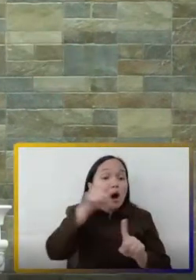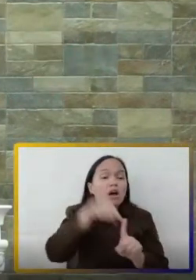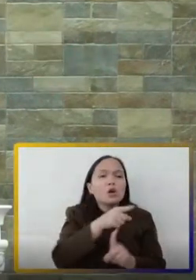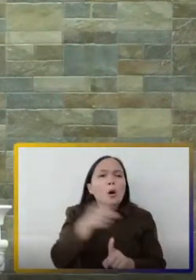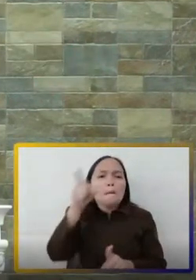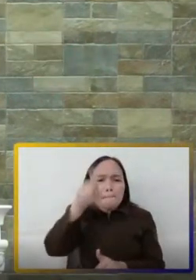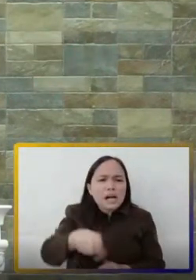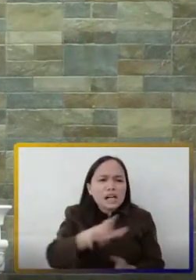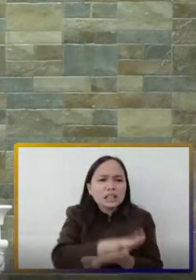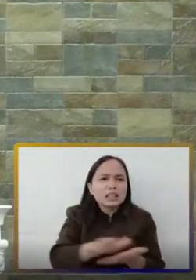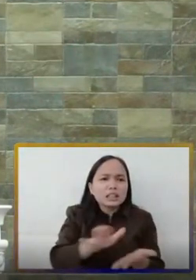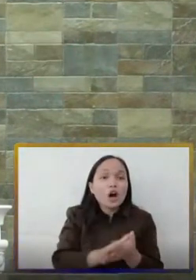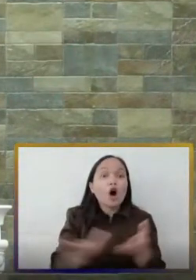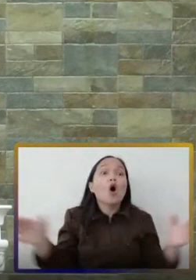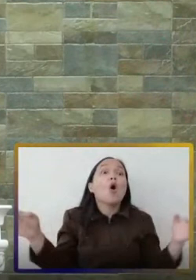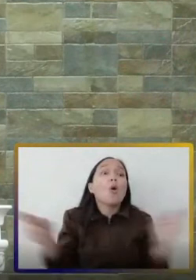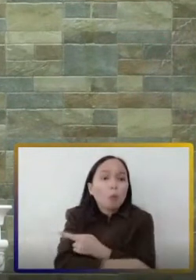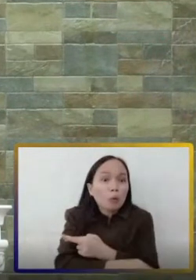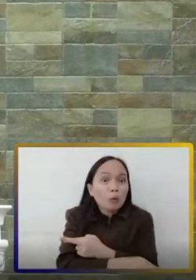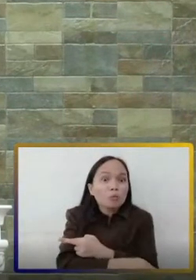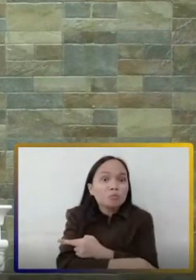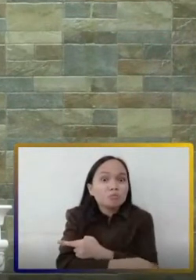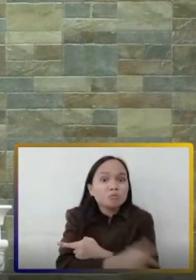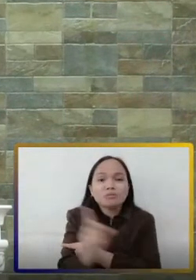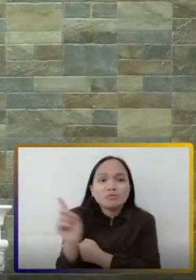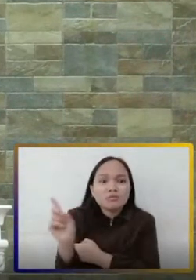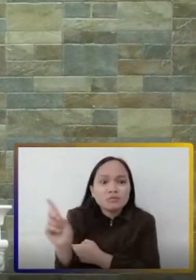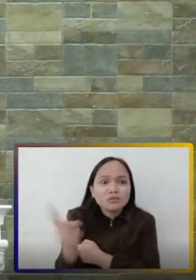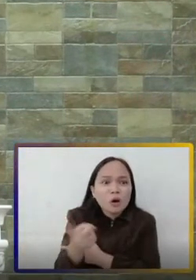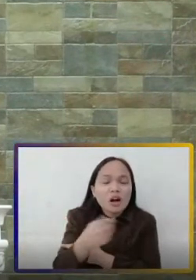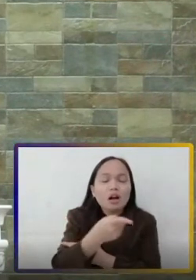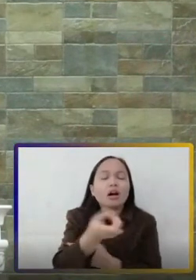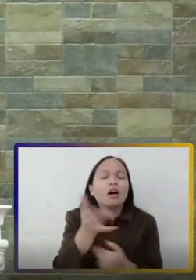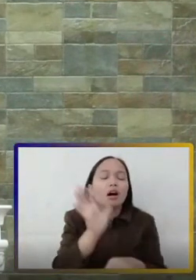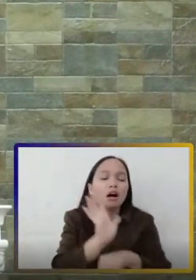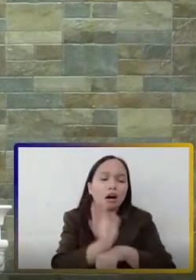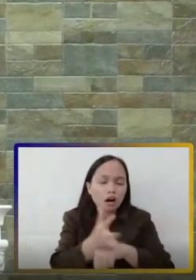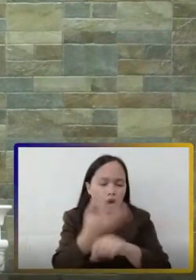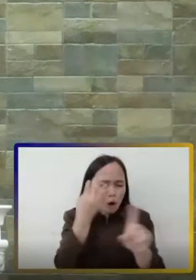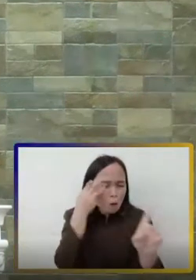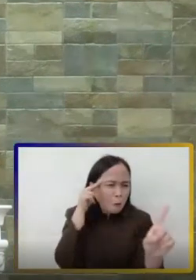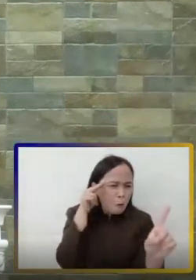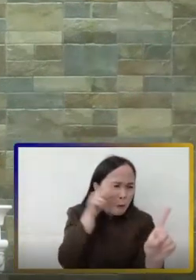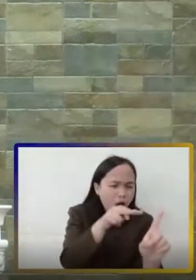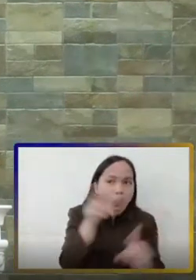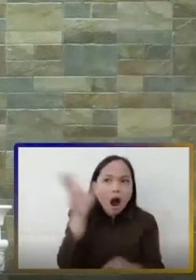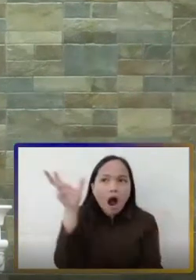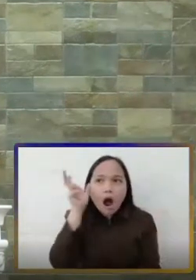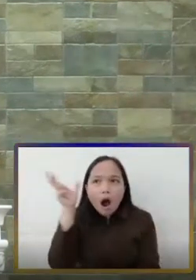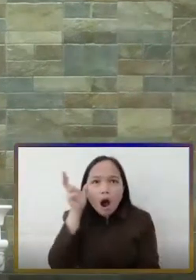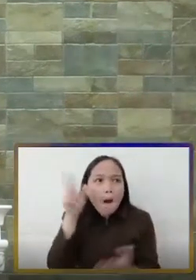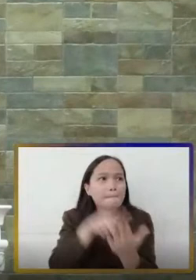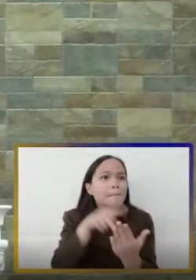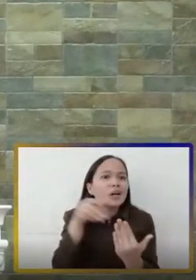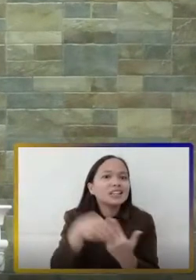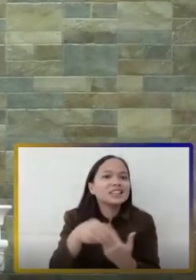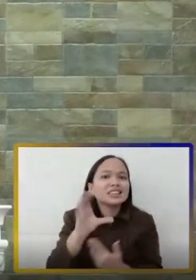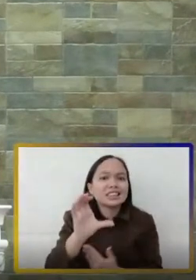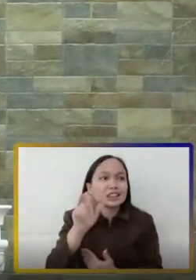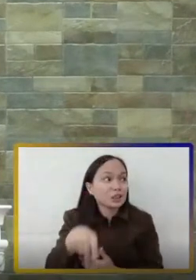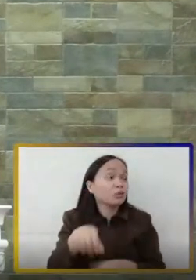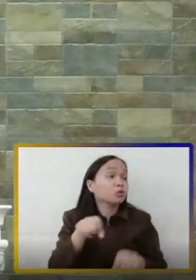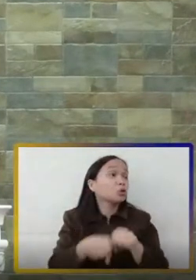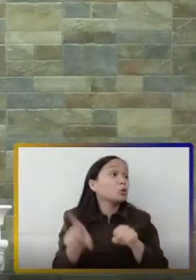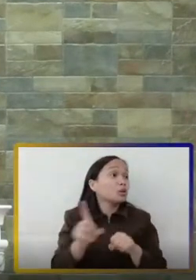your room, young people, you're watching the evil program here, and so the evil